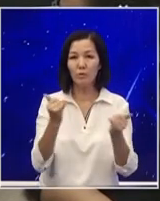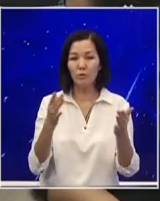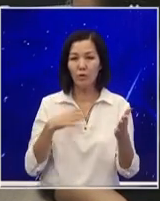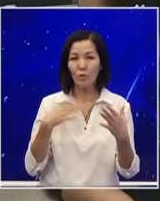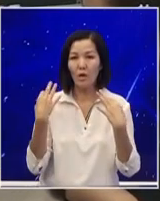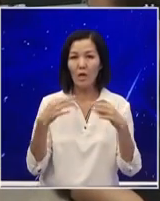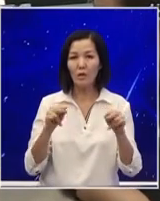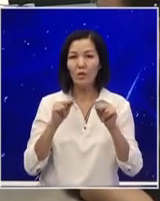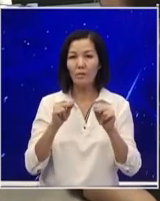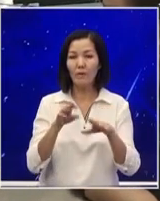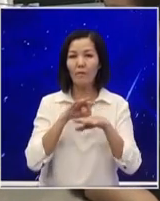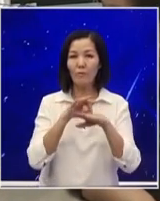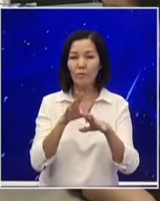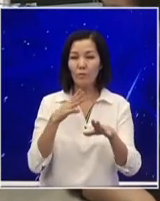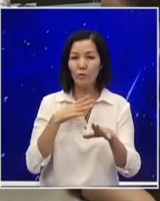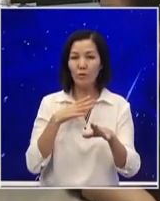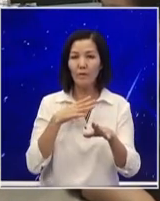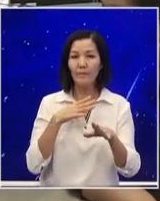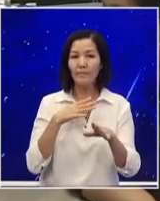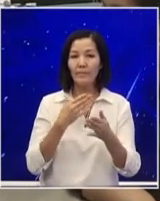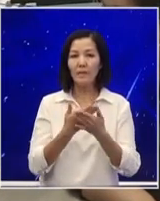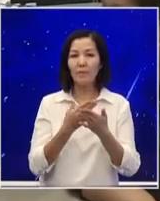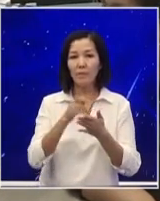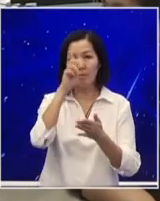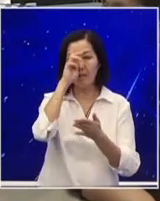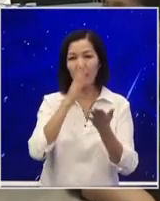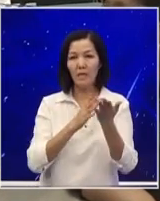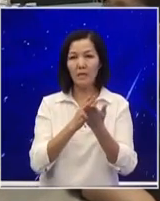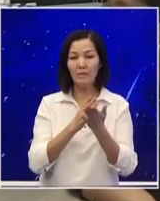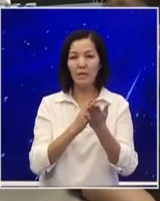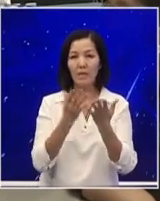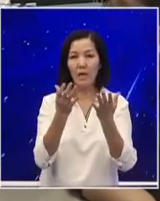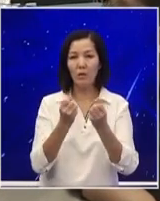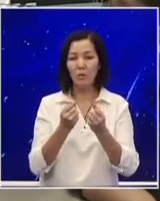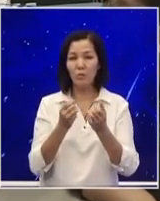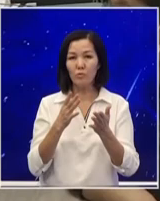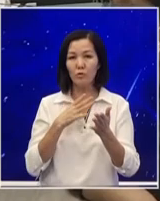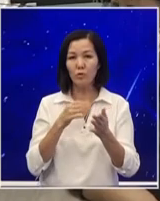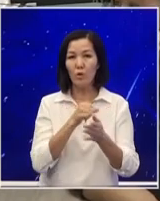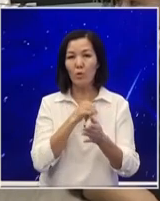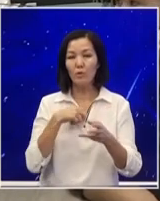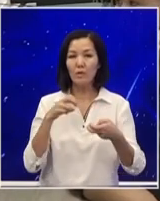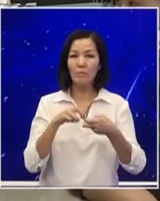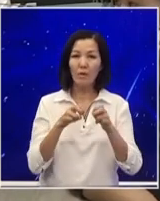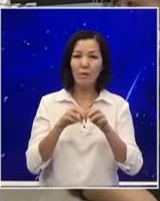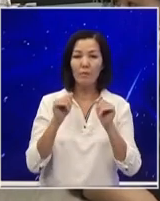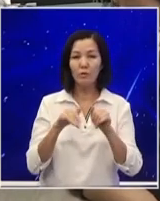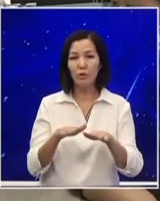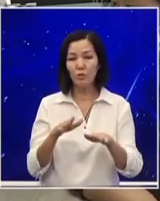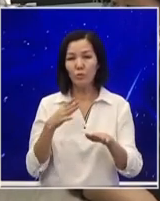Ашық форматта бұрынғыдай белгілі бір мемлекеттік қызмет түрін алу үшін өздерінің түйткелді мәселелерін шешу